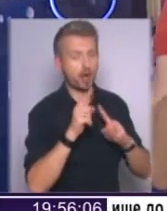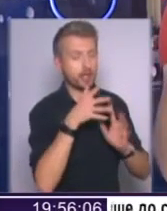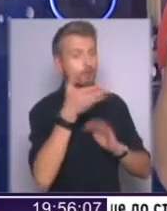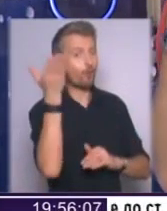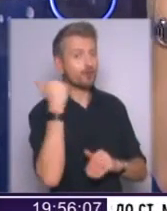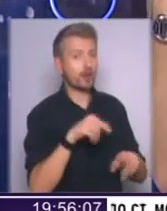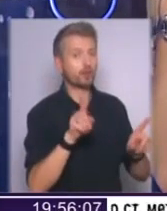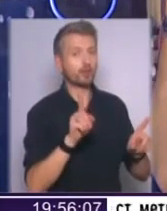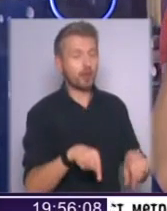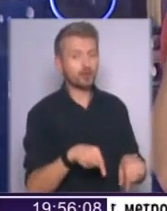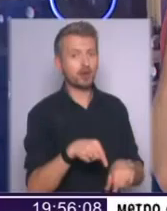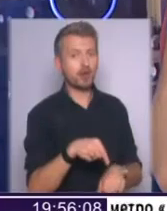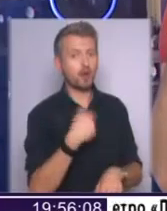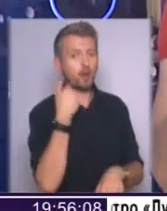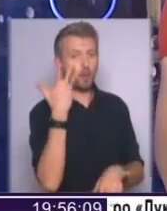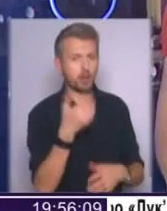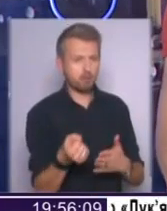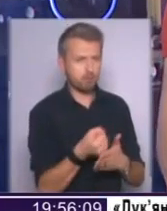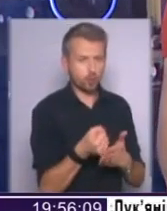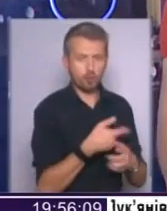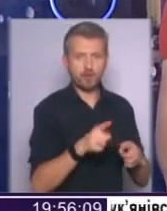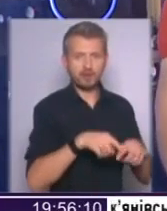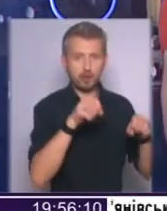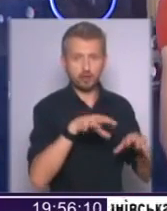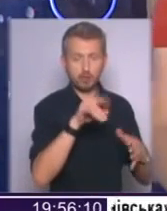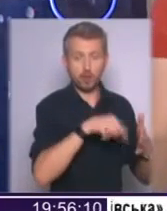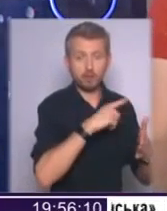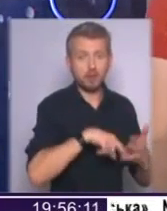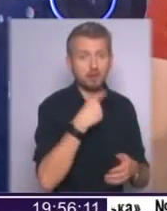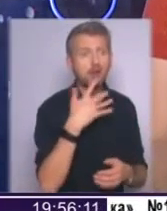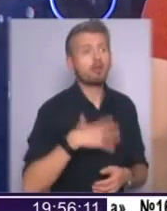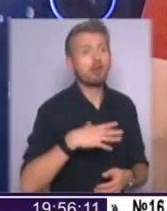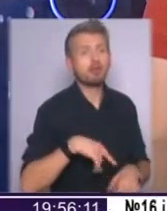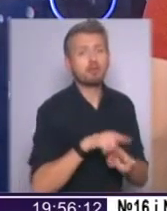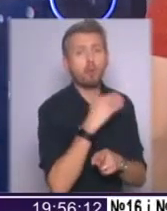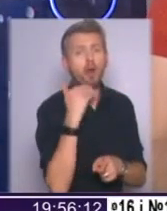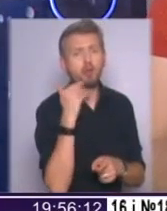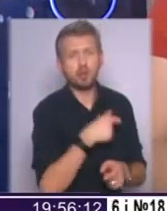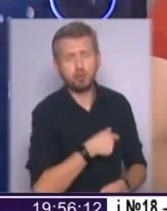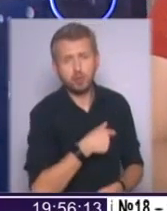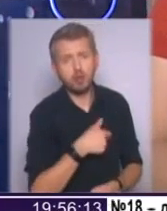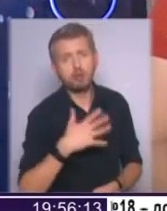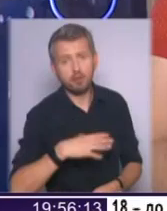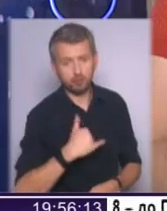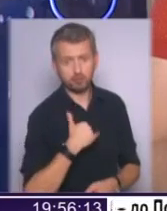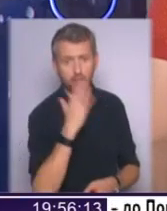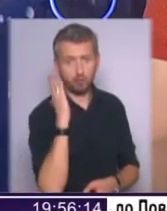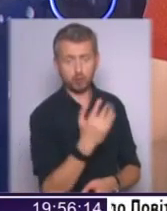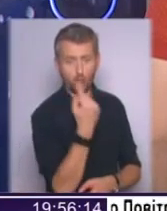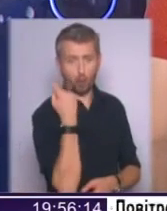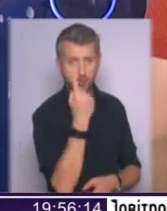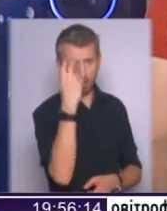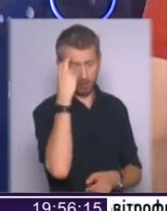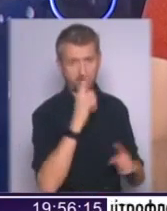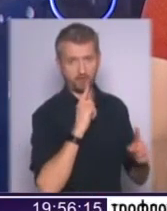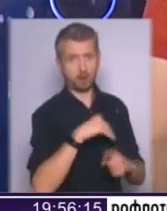теж... Коли просовувалося рішення про їхню ліквідацію, казали, навіщо нам така кількість депутатів? Навіщо? У нас буде одна Київрада, нам досить.